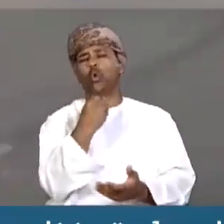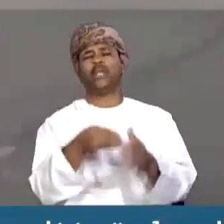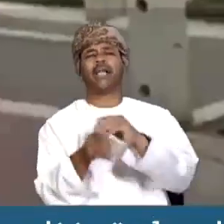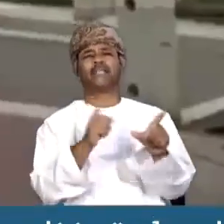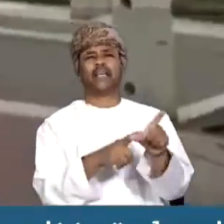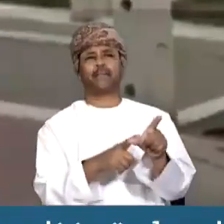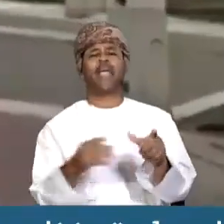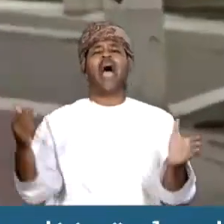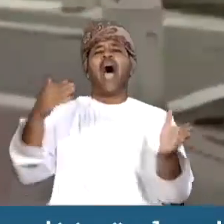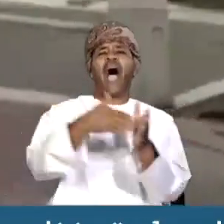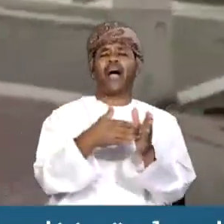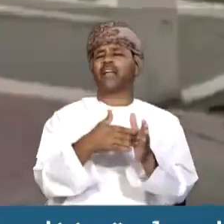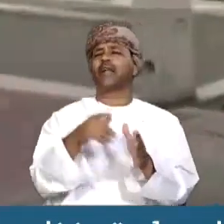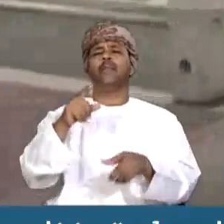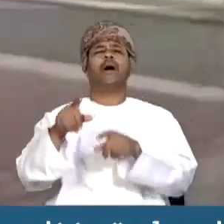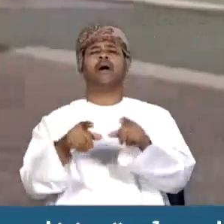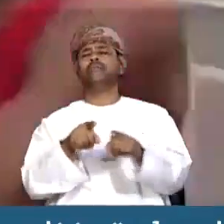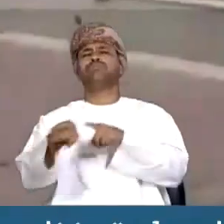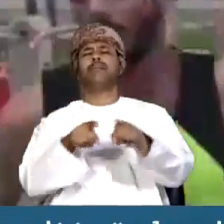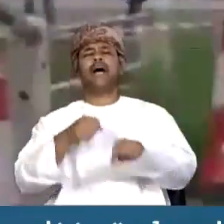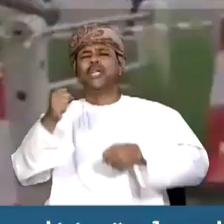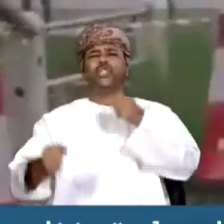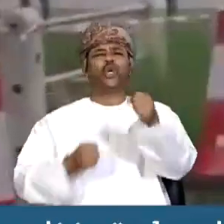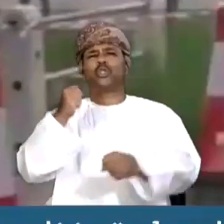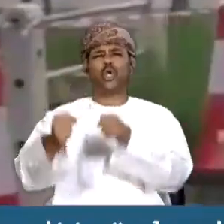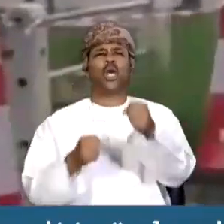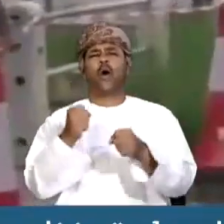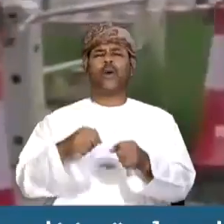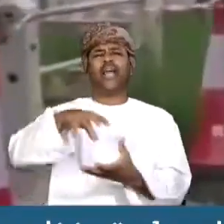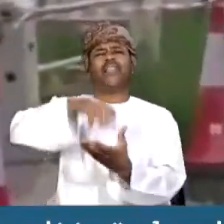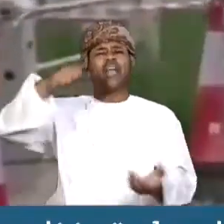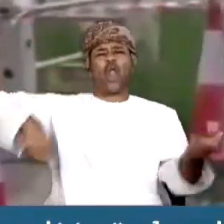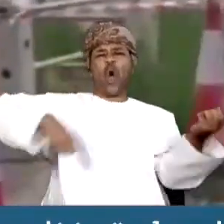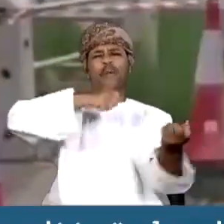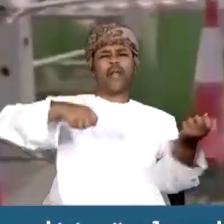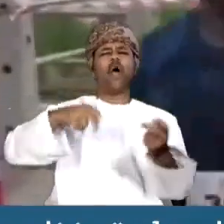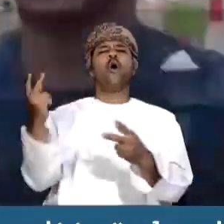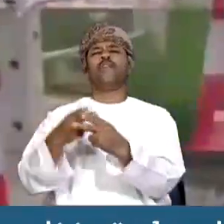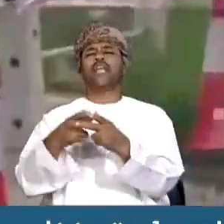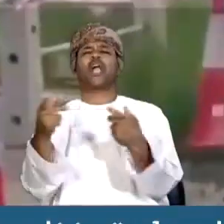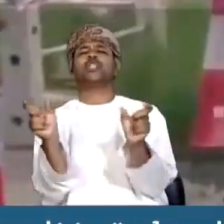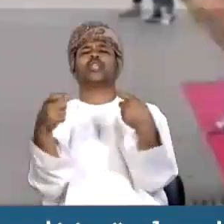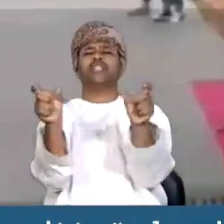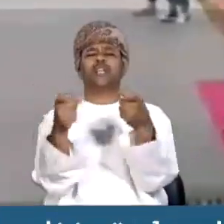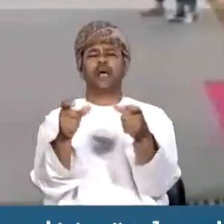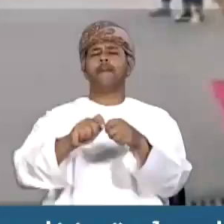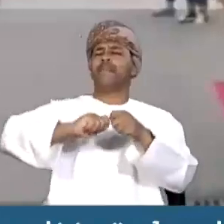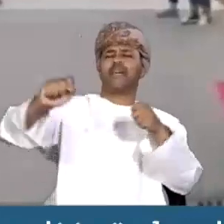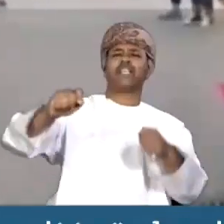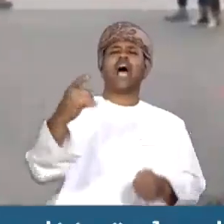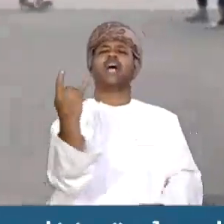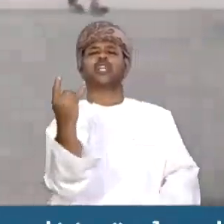المرحلة الأخيرة من المنافسة كانت الجري حول دار الأوبرا السلطانية وفندق الانتر كونتيننتال لمسافة